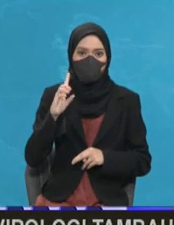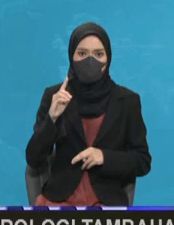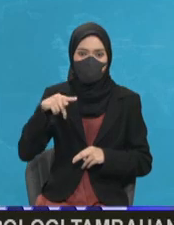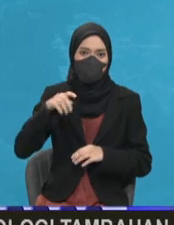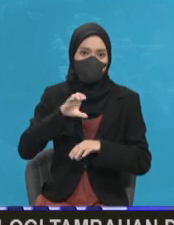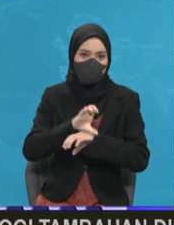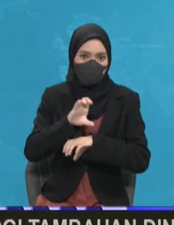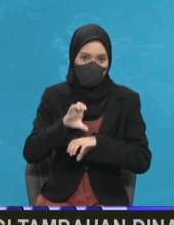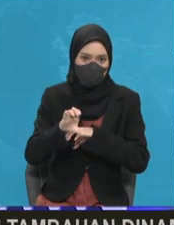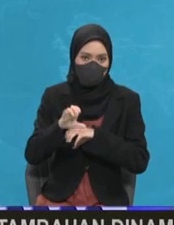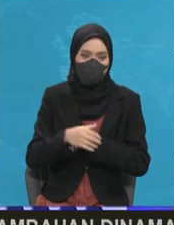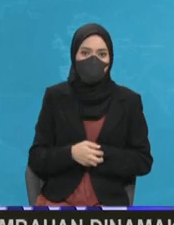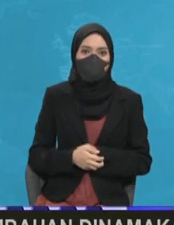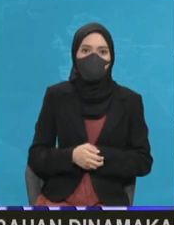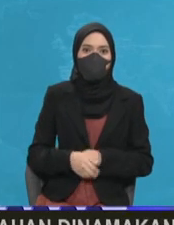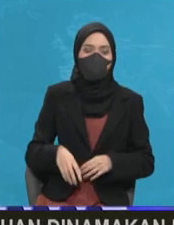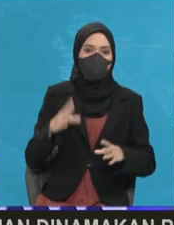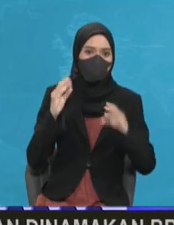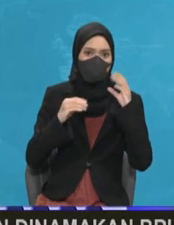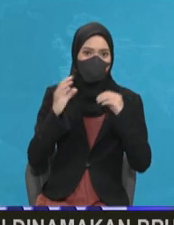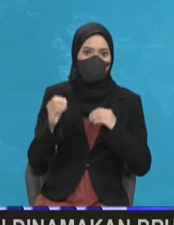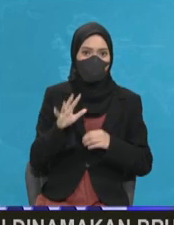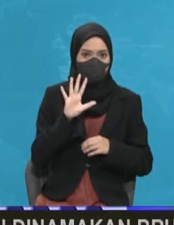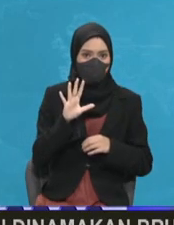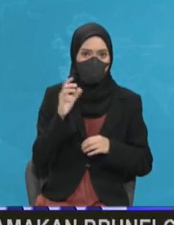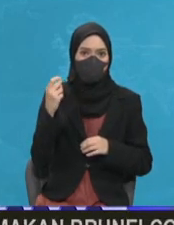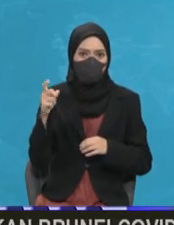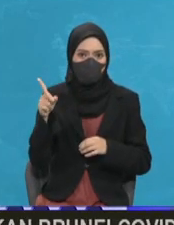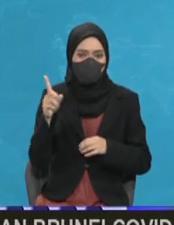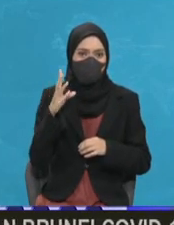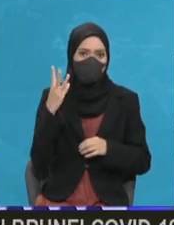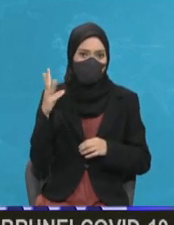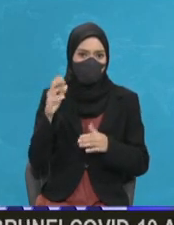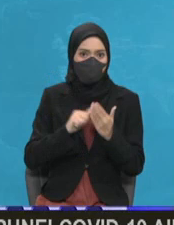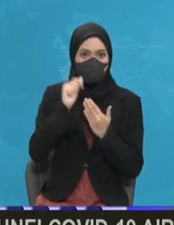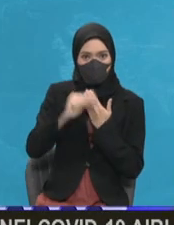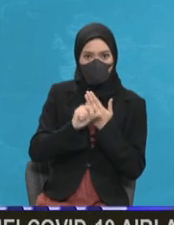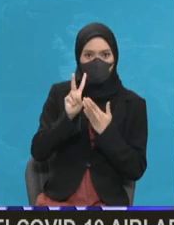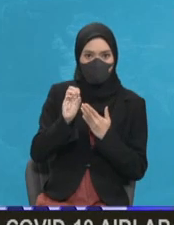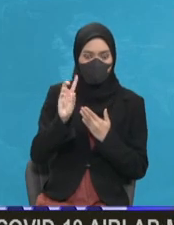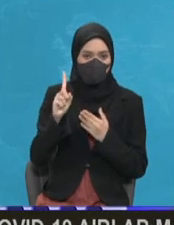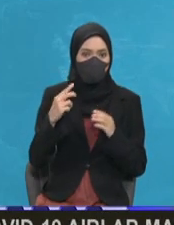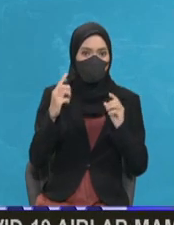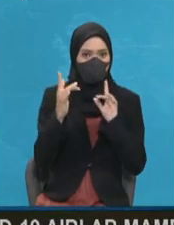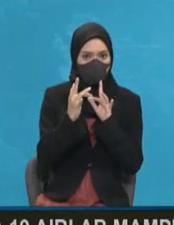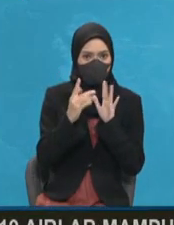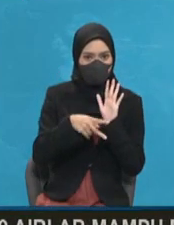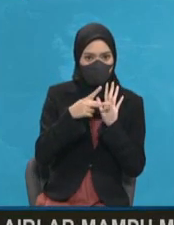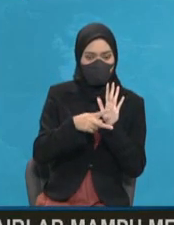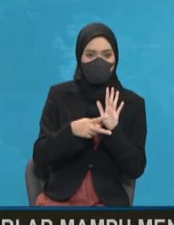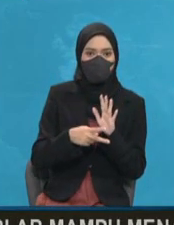syarat Direction pada 5 11 dan 16 ogos 2021 secara Mayang